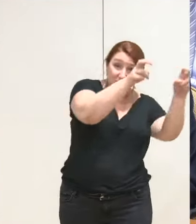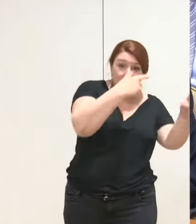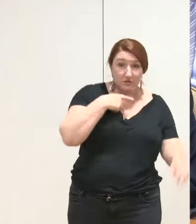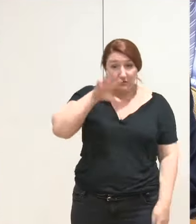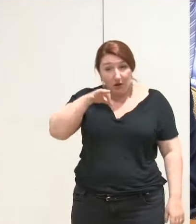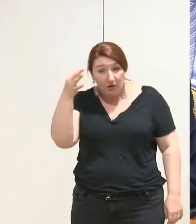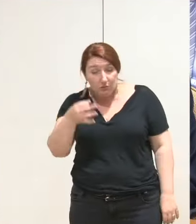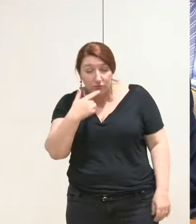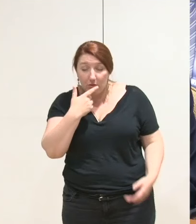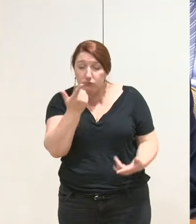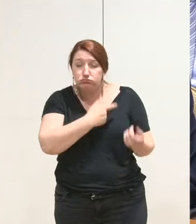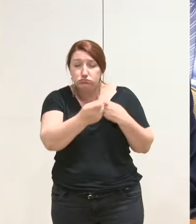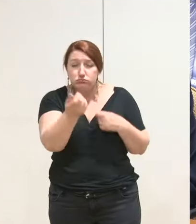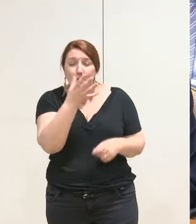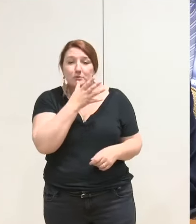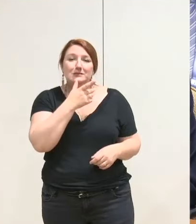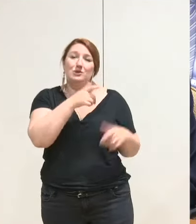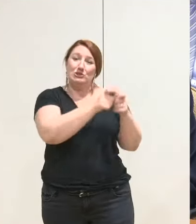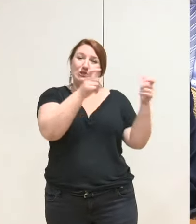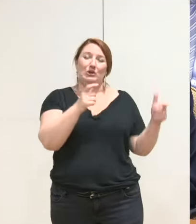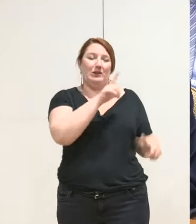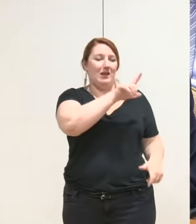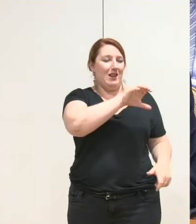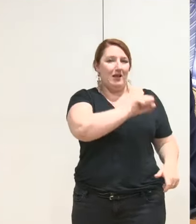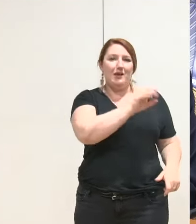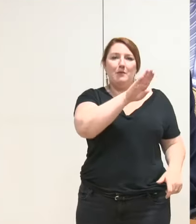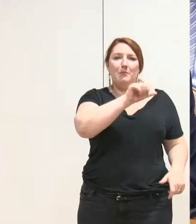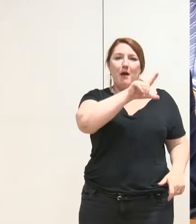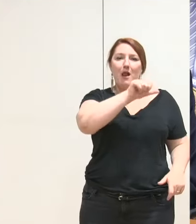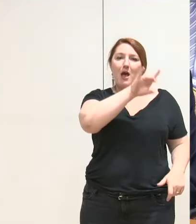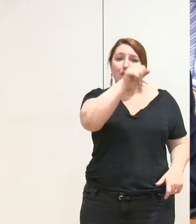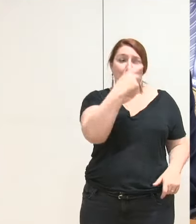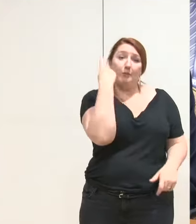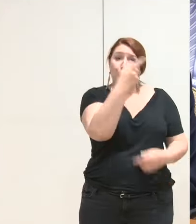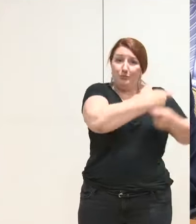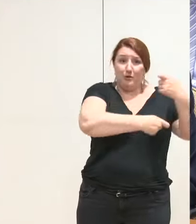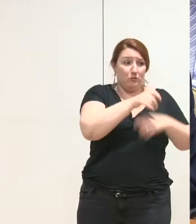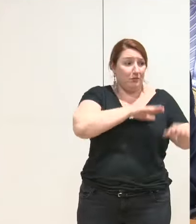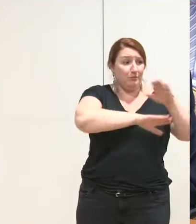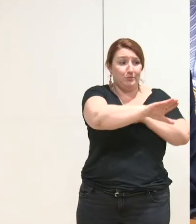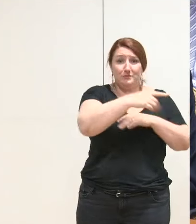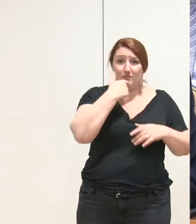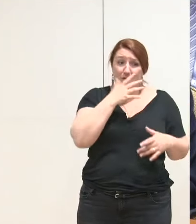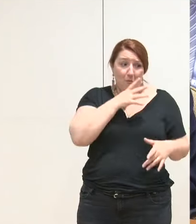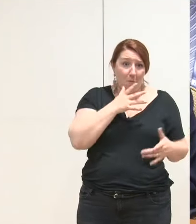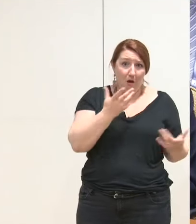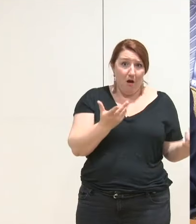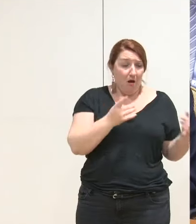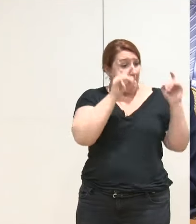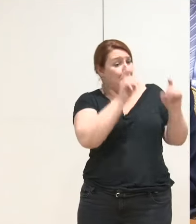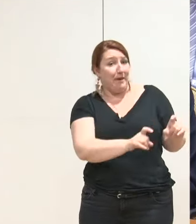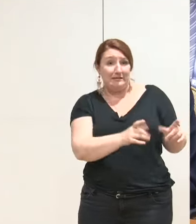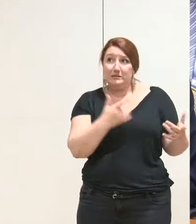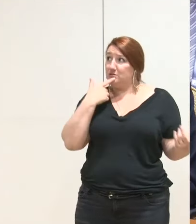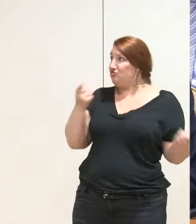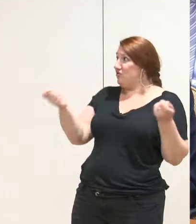impossible le centre des Baladins a une économie propre et il n'y a pas de marge de manœuvre pour absorber cette baisse alors si